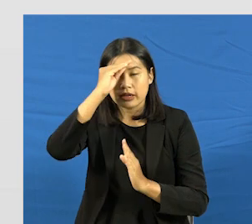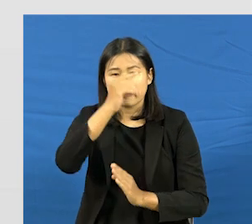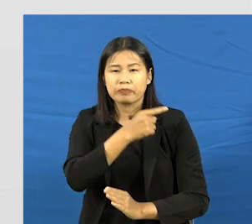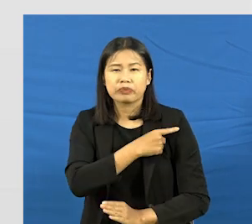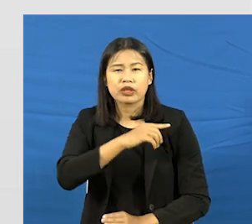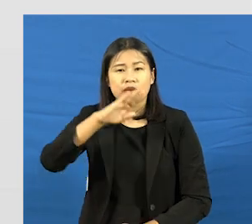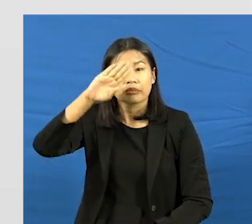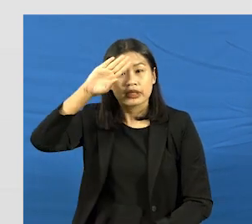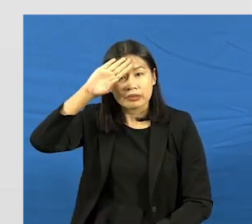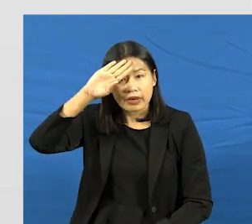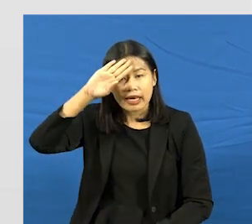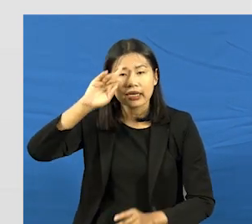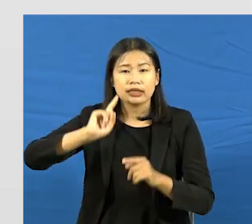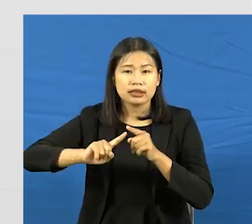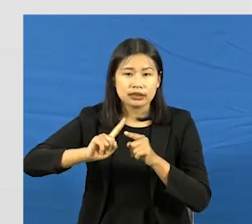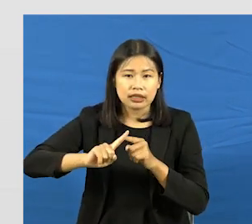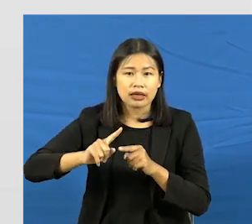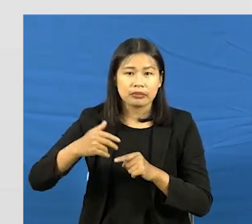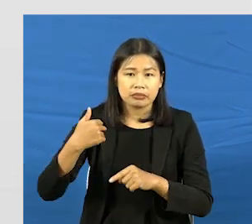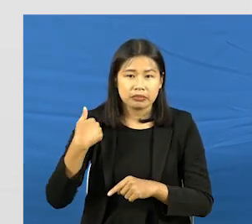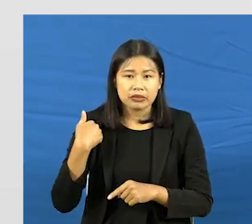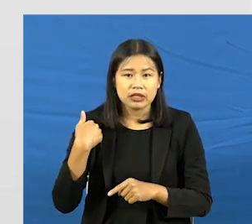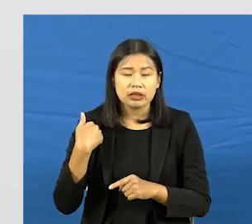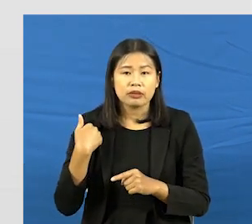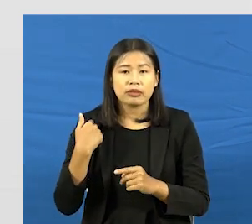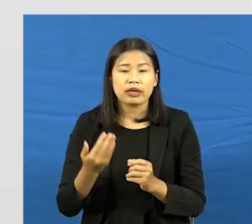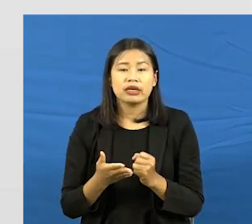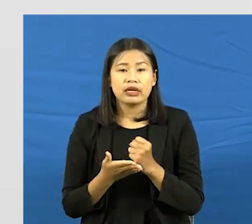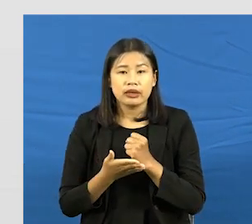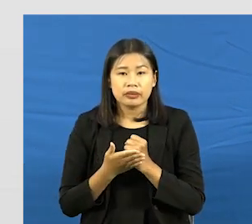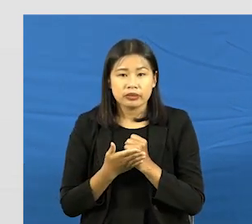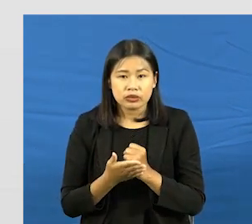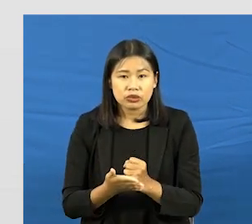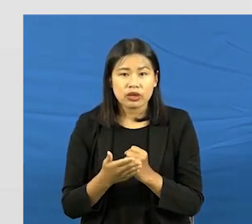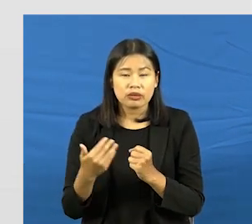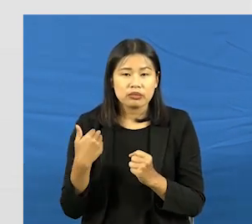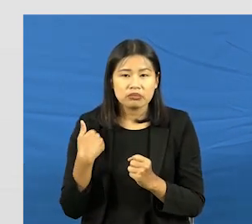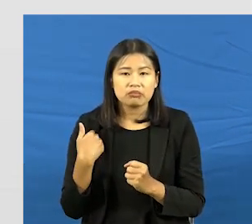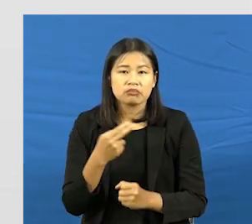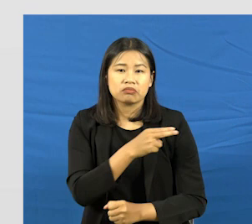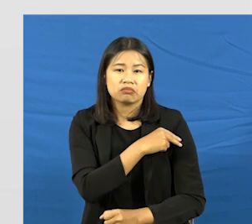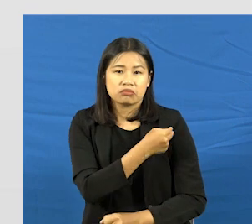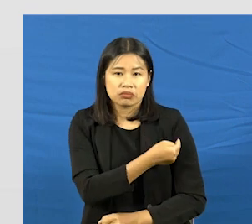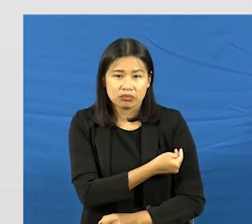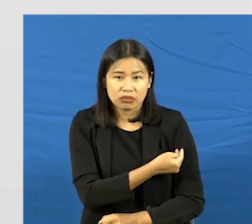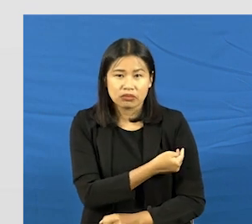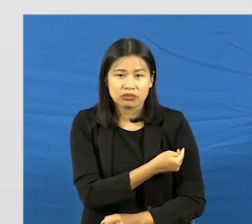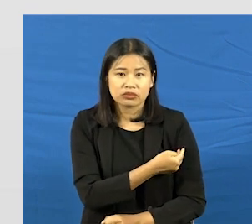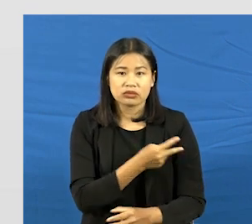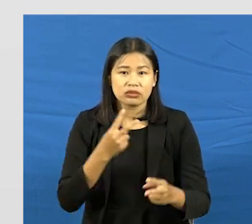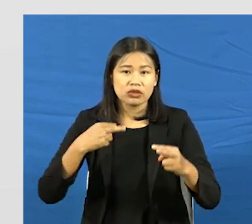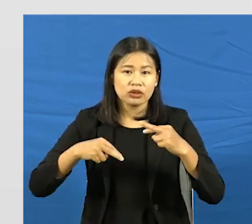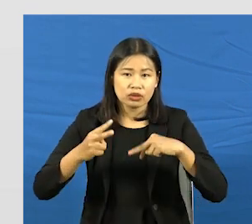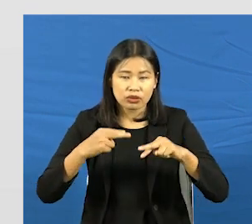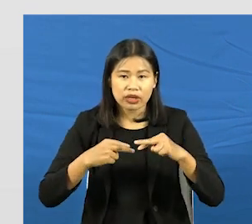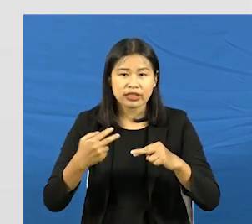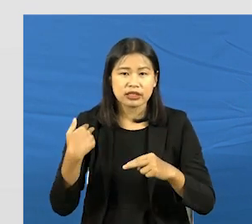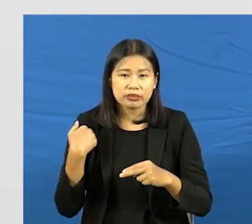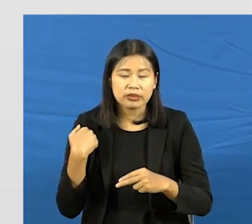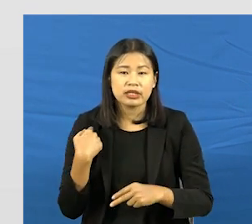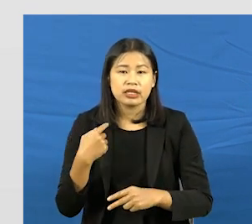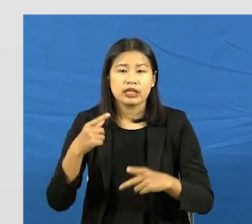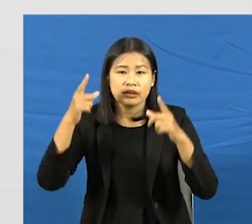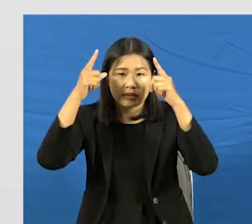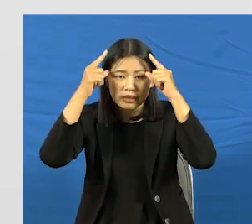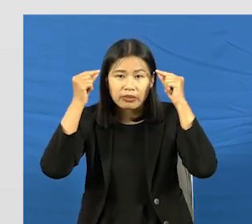ศูนย์แพทย์ชุมชนนะภายในมหาวิทยาลัยได้นะครับในเบื้องต้นนะซึ่งจะมีแพทย์มีพยาบาลมีเจ้าหน้าที่ประจำอำนวย